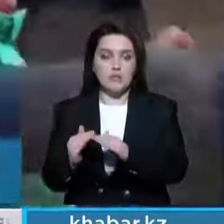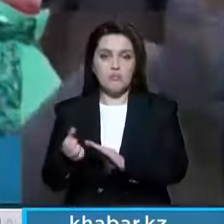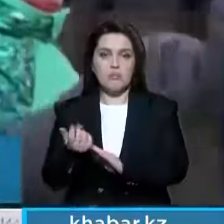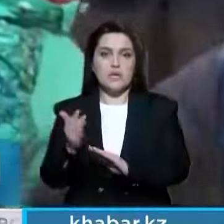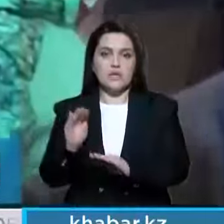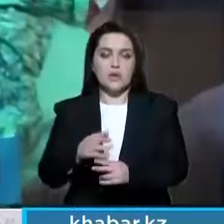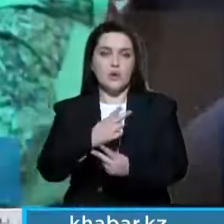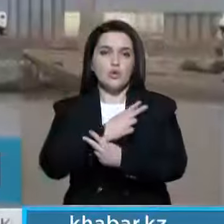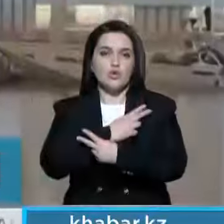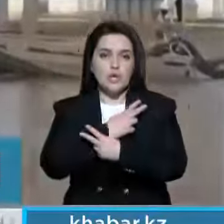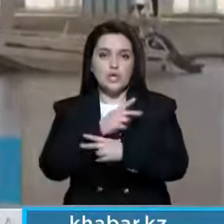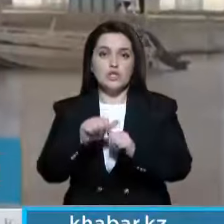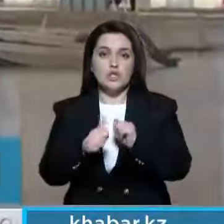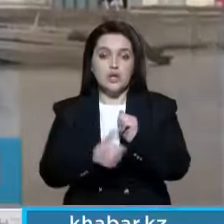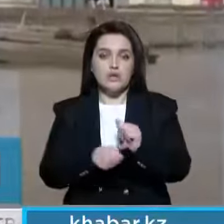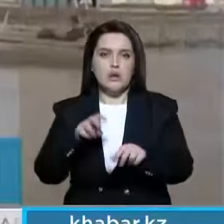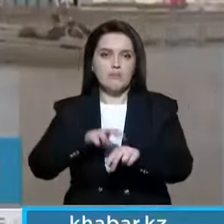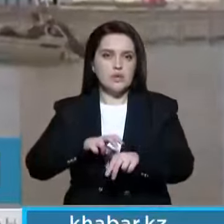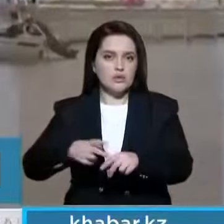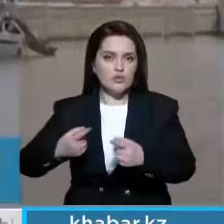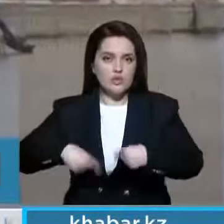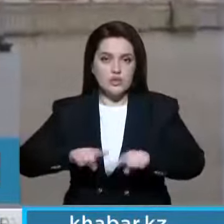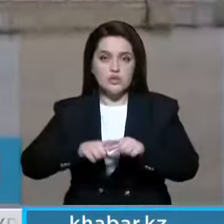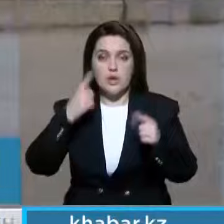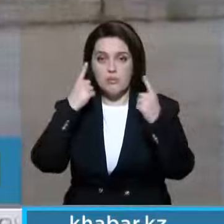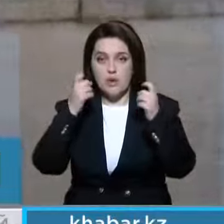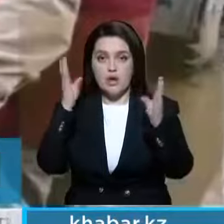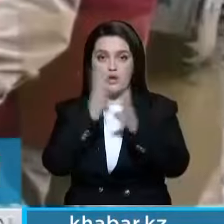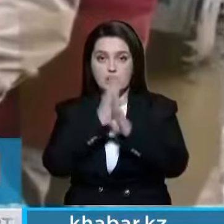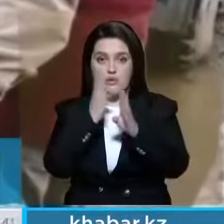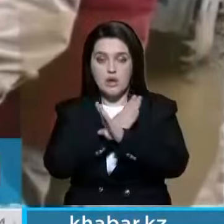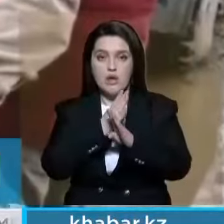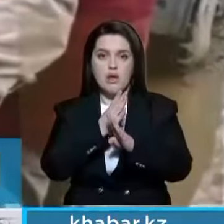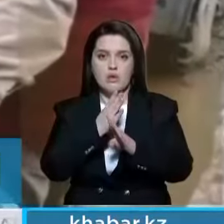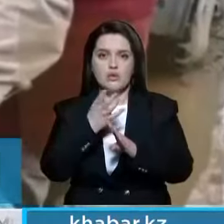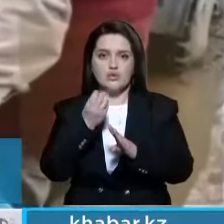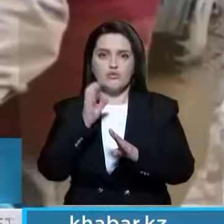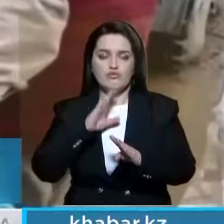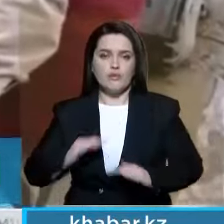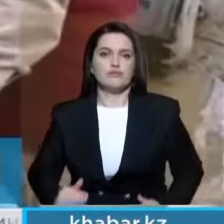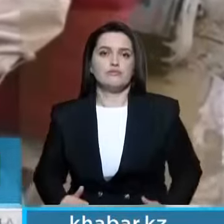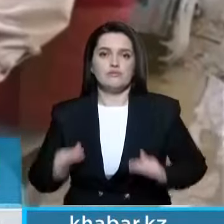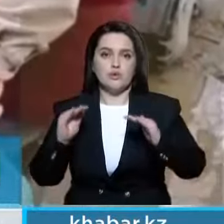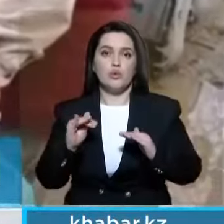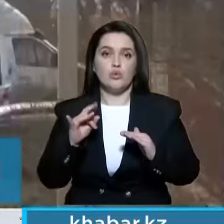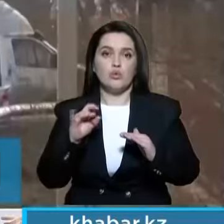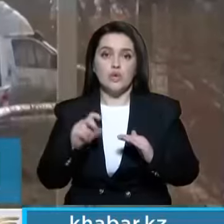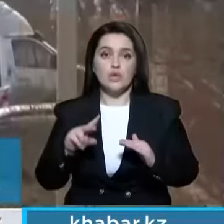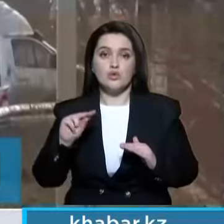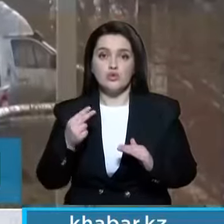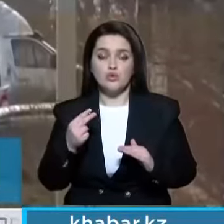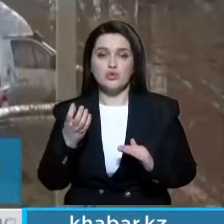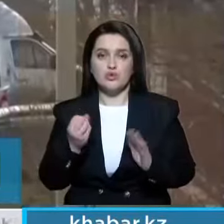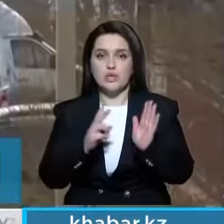15 тысяч приусадебных участков и 16 медучреждений. Прогнозы гидрологов неутешительные. Уровень воды в Урале к четвергу